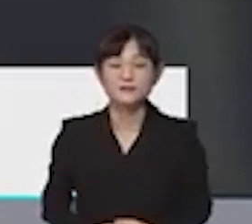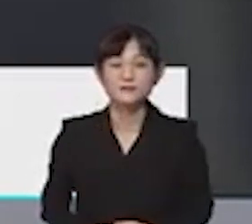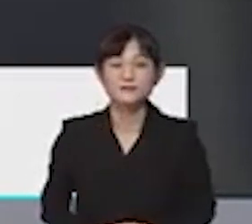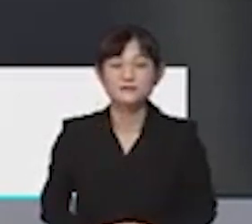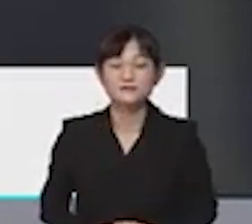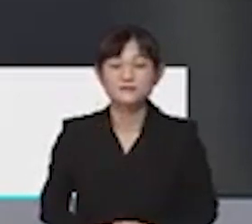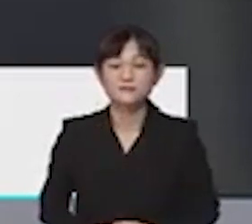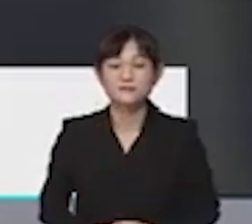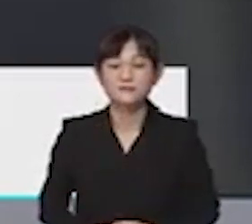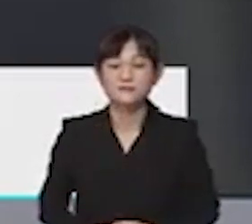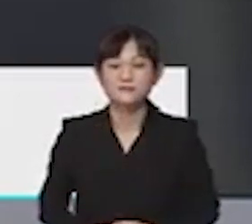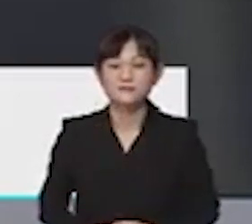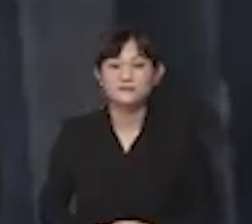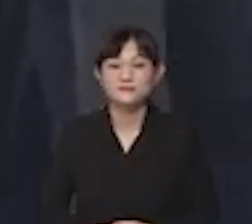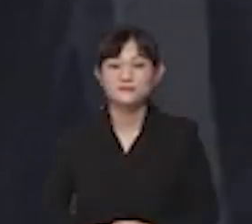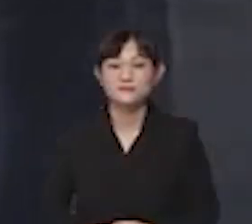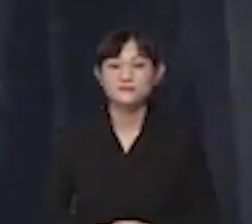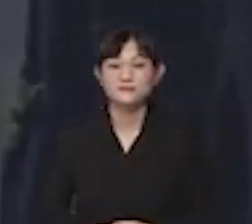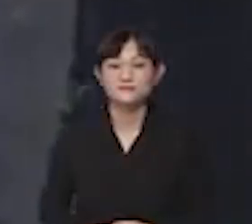보도입니다.